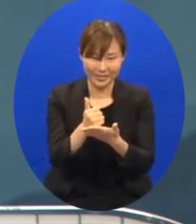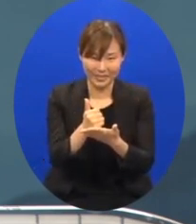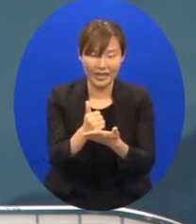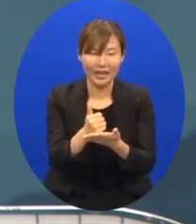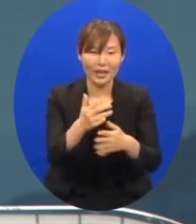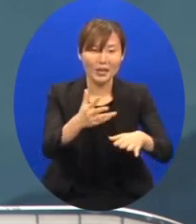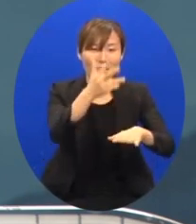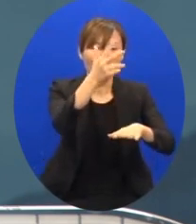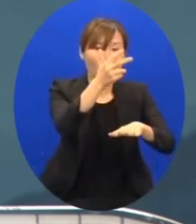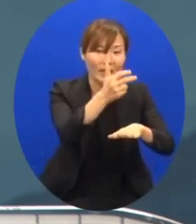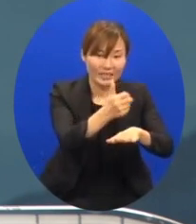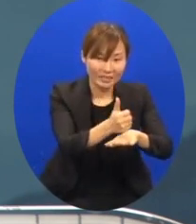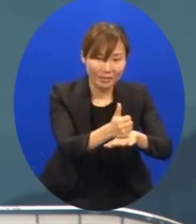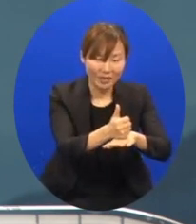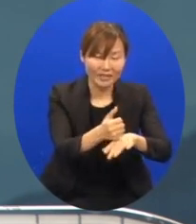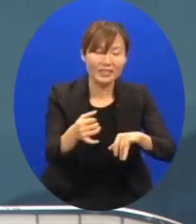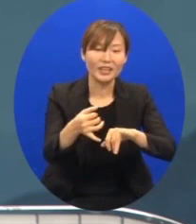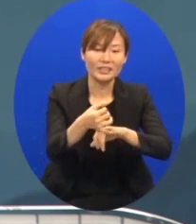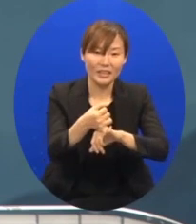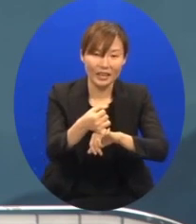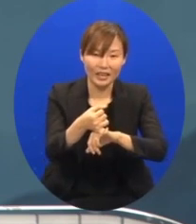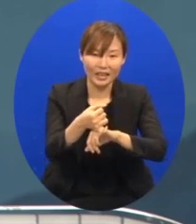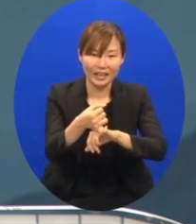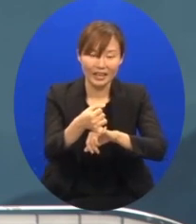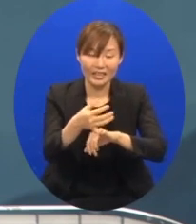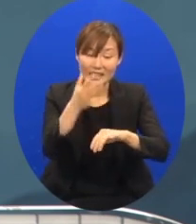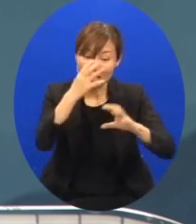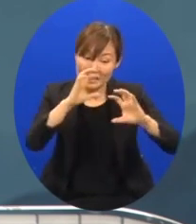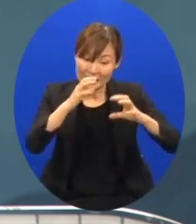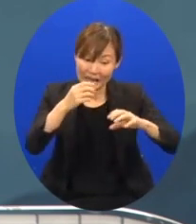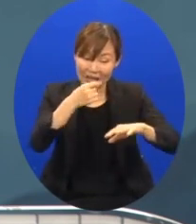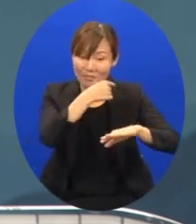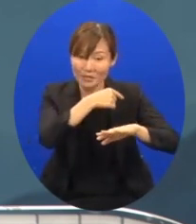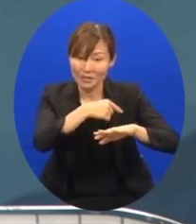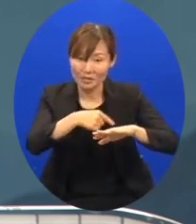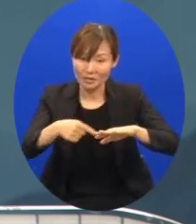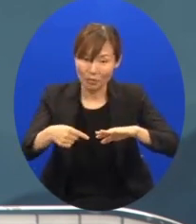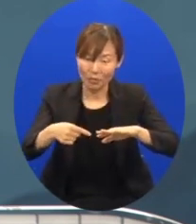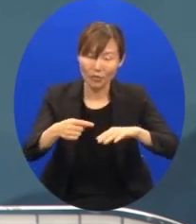내가 세상 끝날까지 너희와 항상 함께 하리라